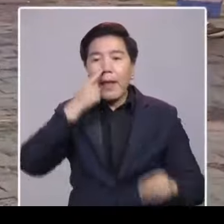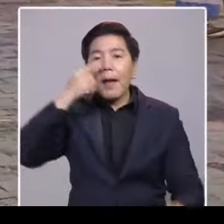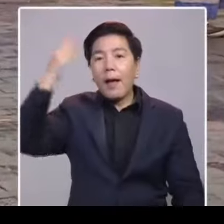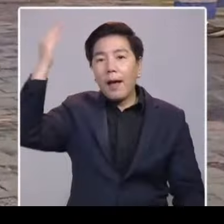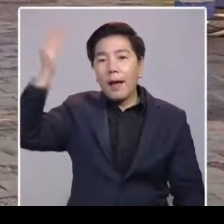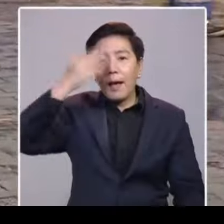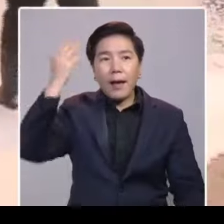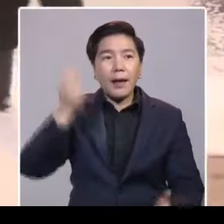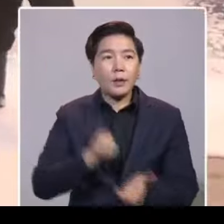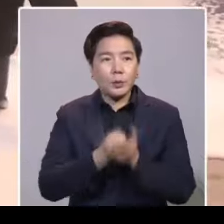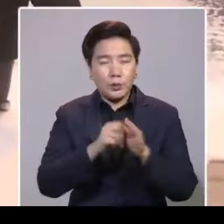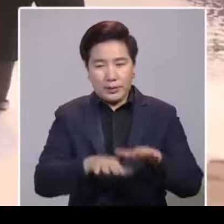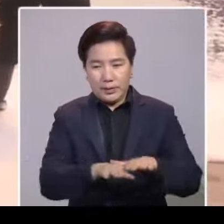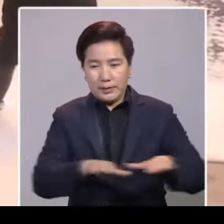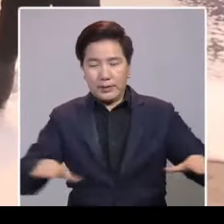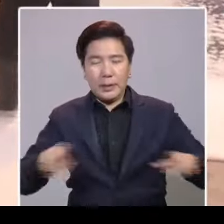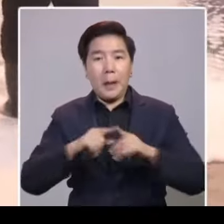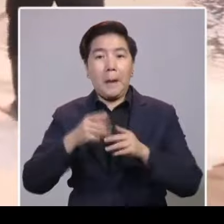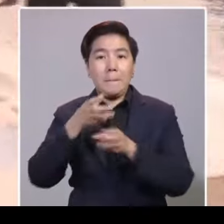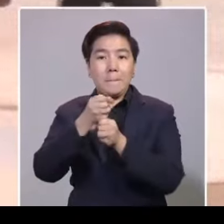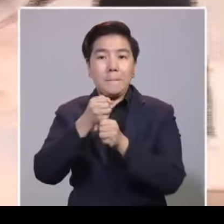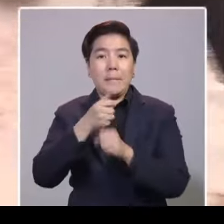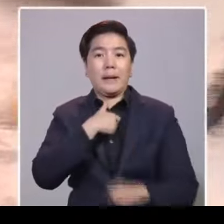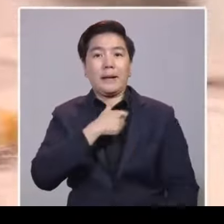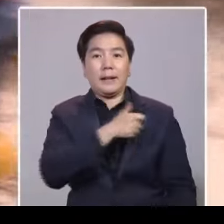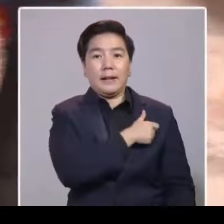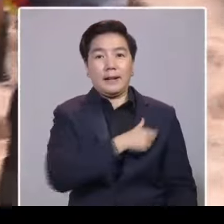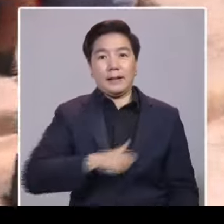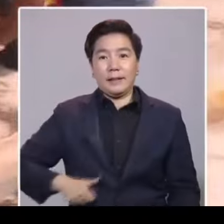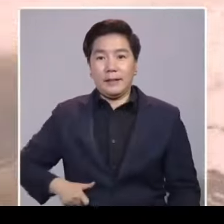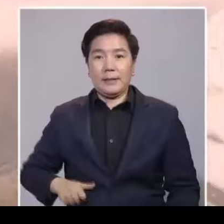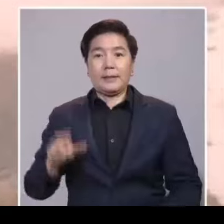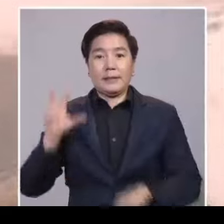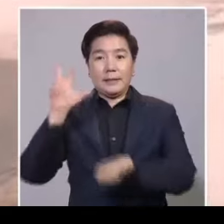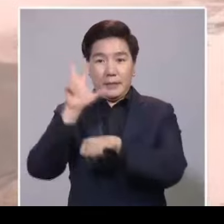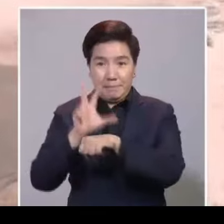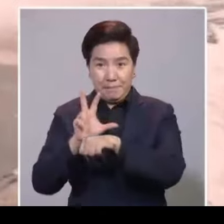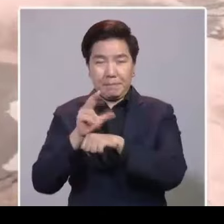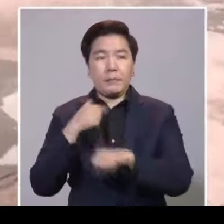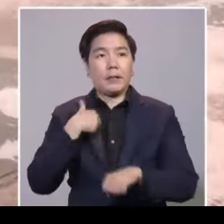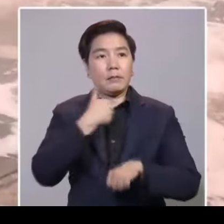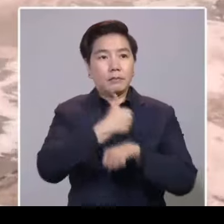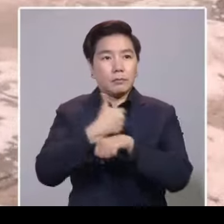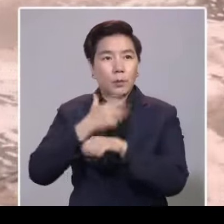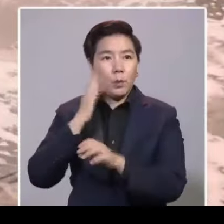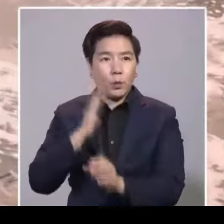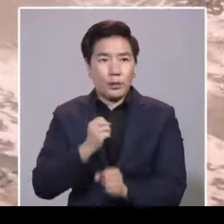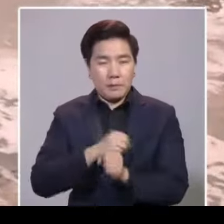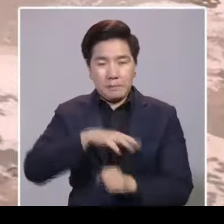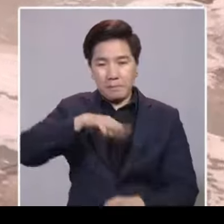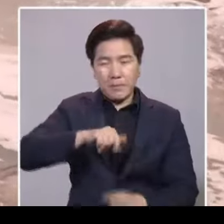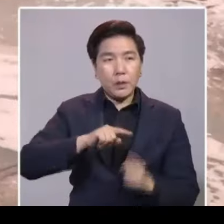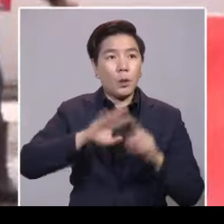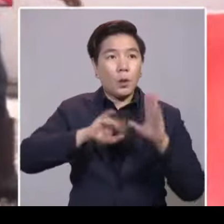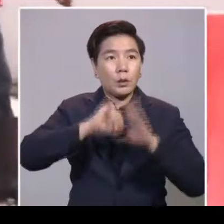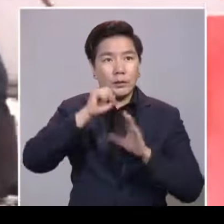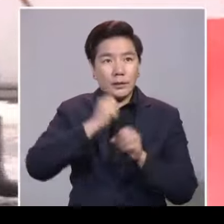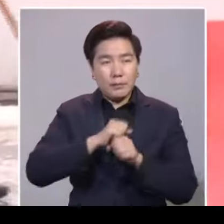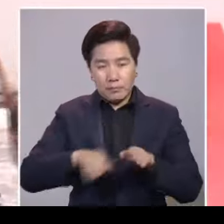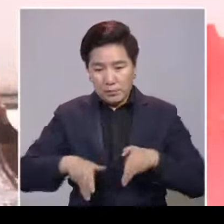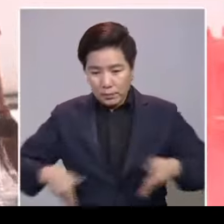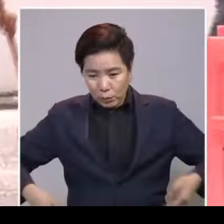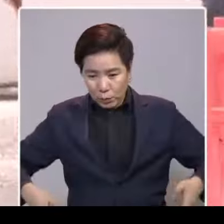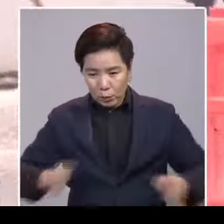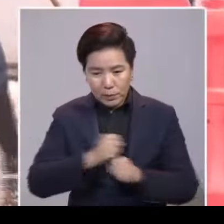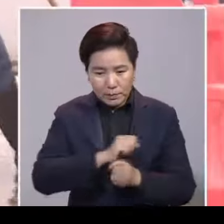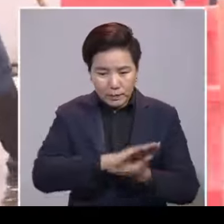อากาศที่ลานพระบรมราชานุษาวรี 3 กษัทแล้วก็มผู้บรีหารีจนทิทธบานครเช่งใหม่เร่งทำค